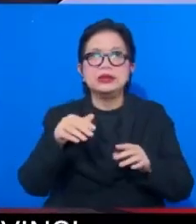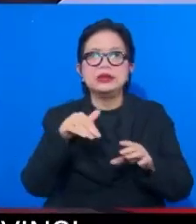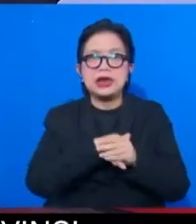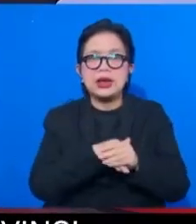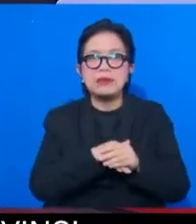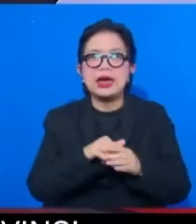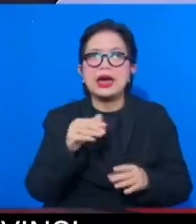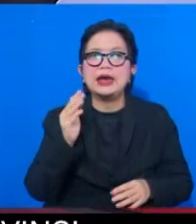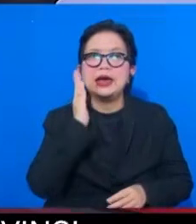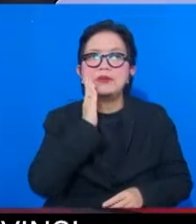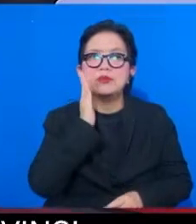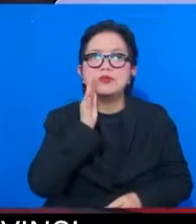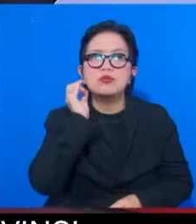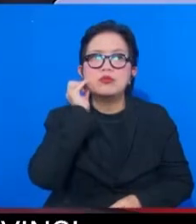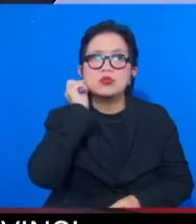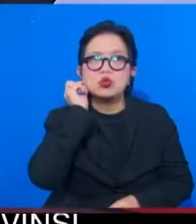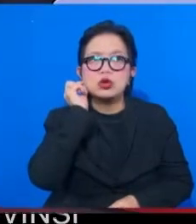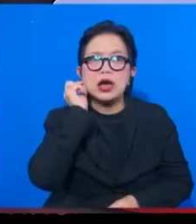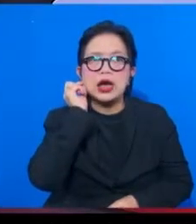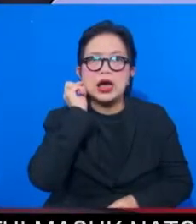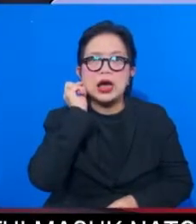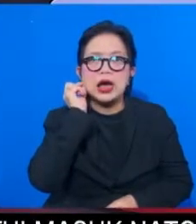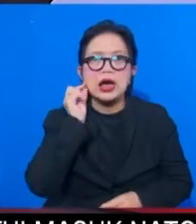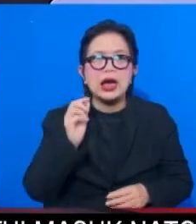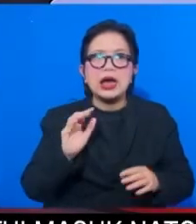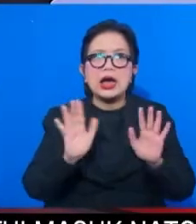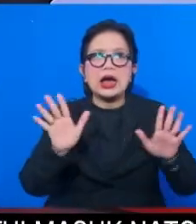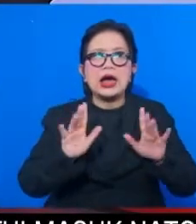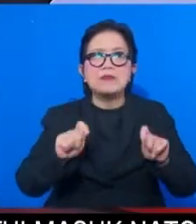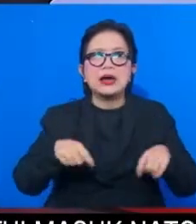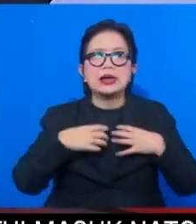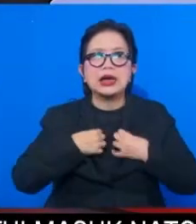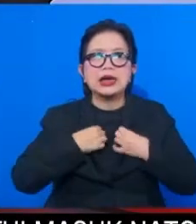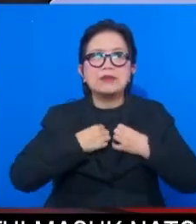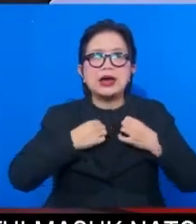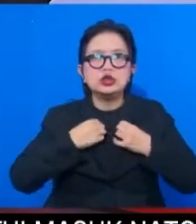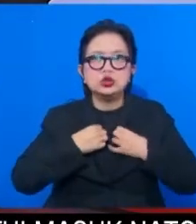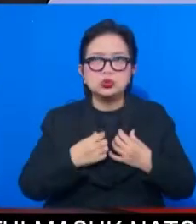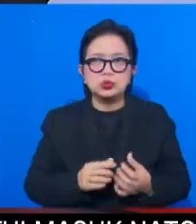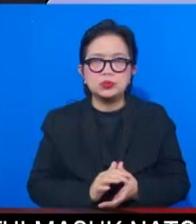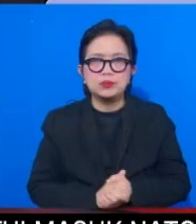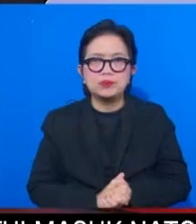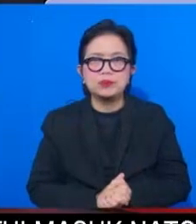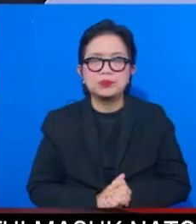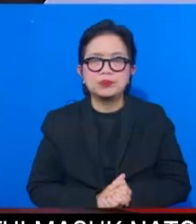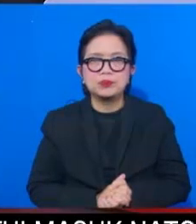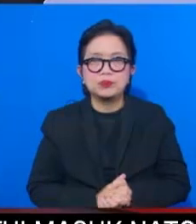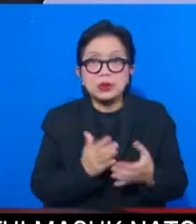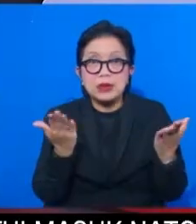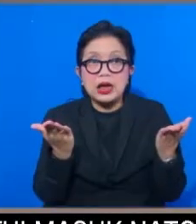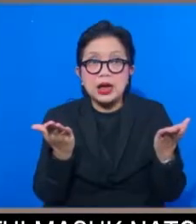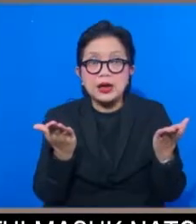remaja pria dan mobil dinas yang digunakan dipinjam oleh anak dari staf sekretariat DPRD Jambi.